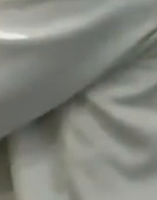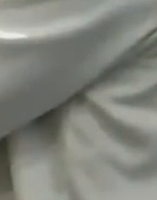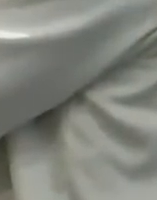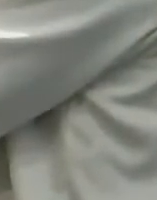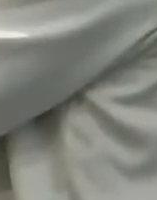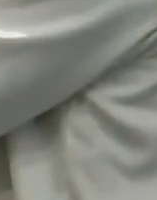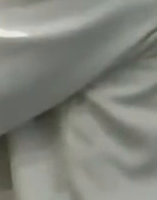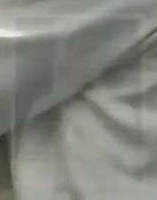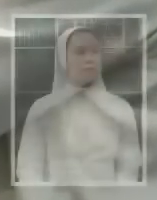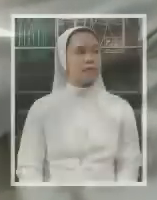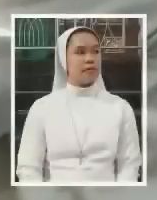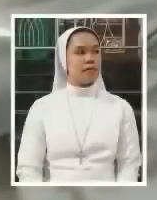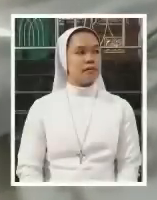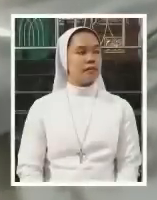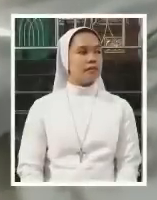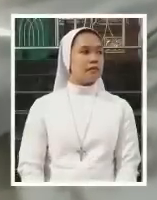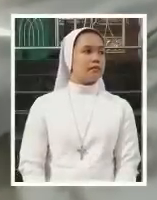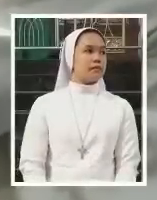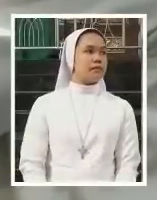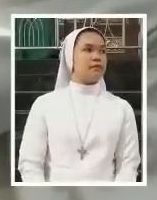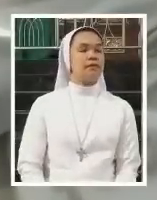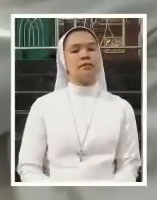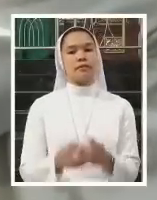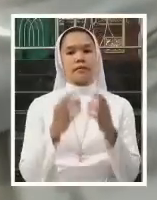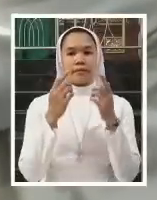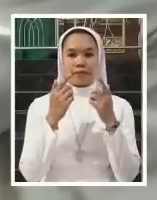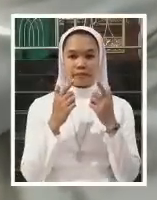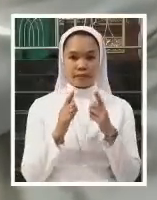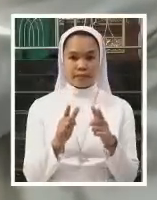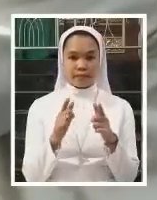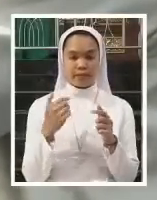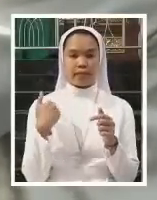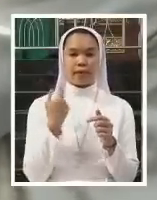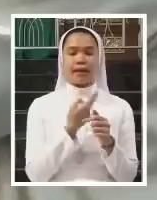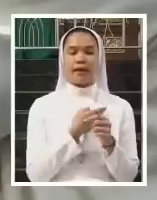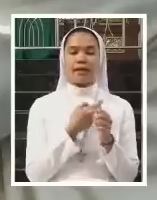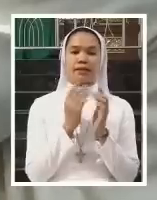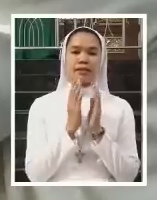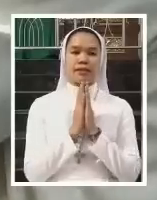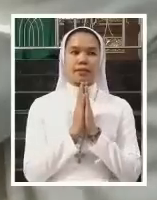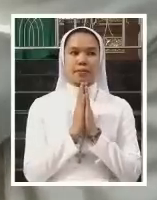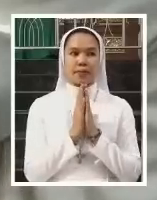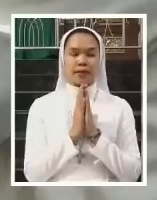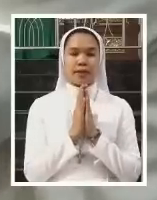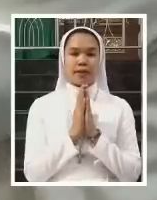Matindog po ang gabos. Mamibig kita.